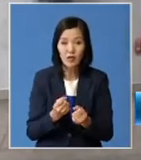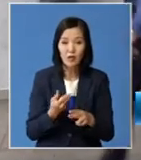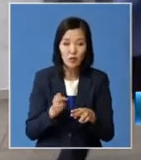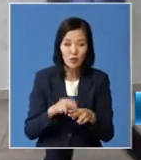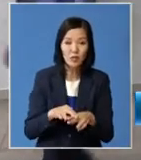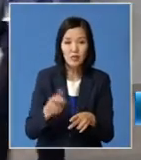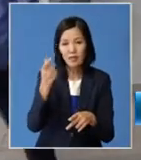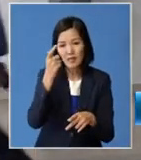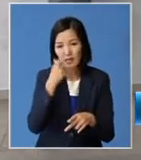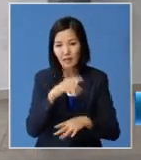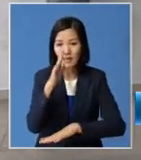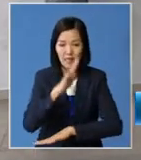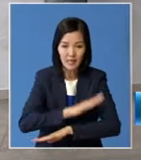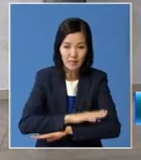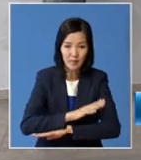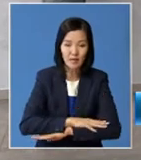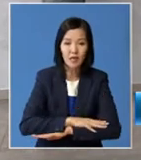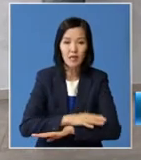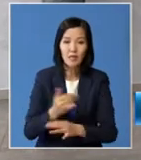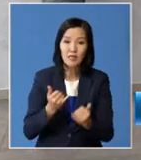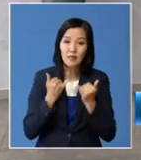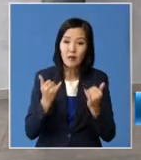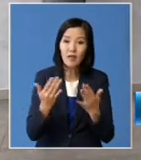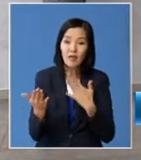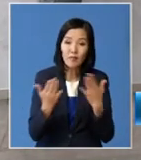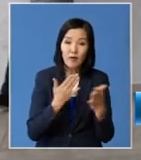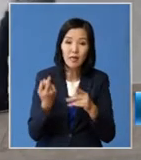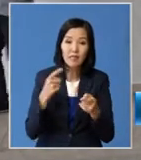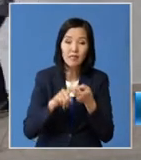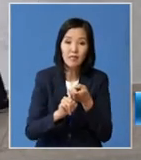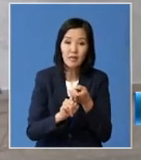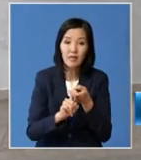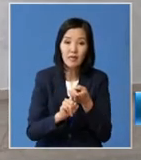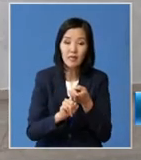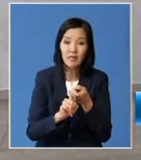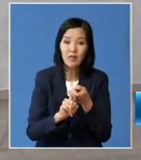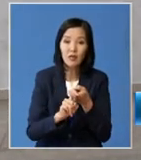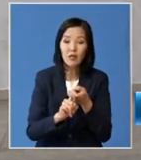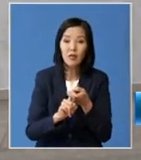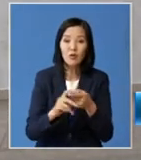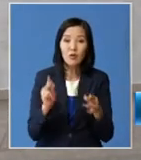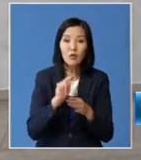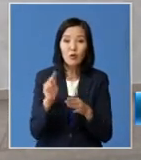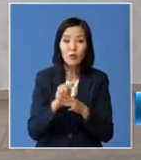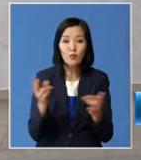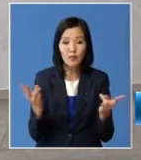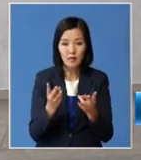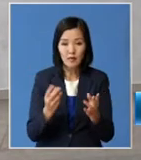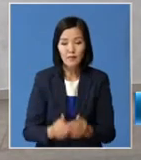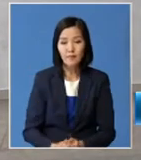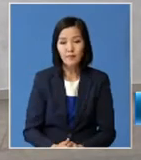тәртіпке, инноваттылыққа және қарым-қатынасқа, жоғарғы деңгейде қарым-қатынасқа шақыруымыз керек және сол деңгейге шығуымыз